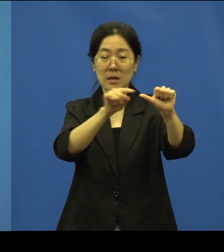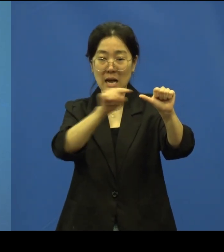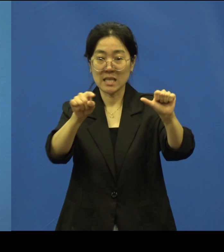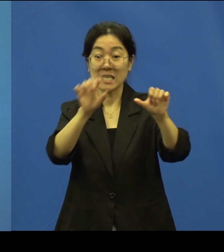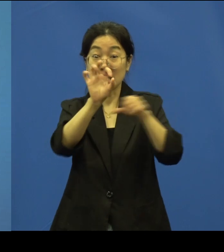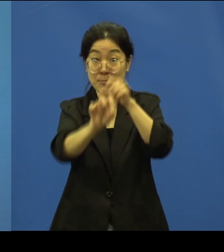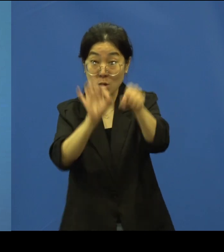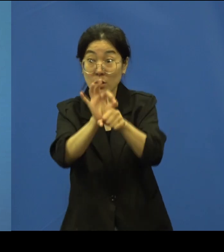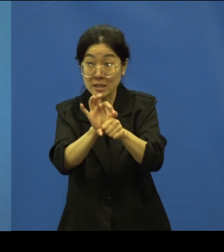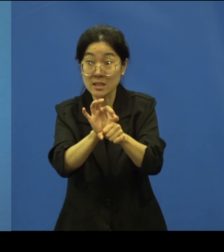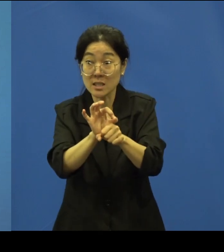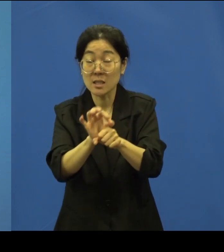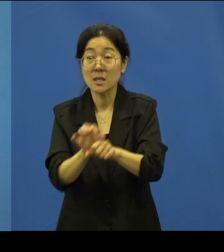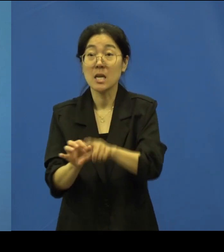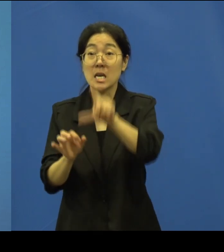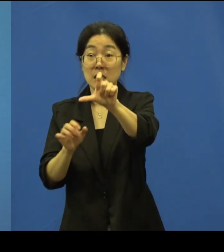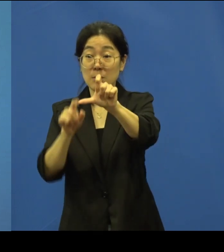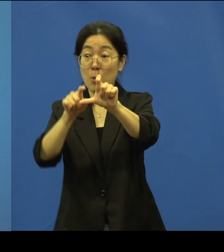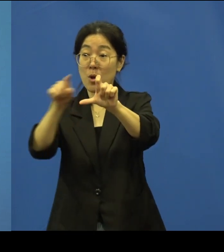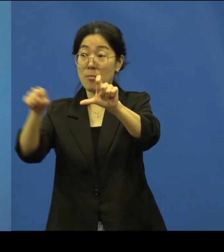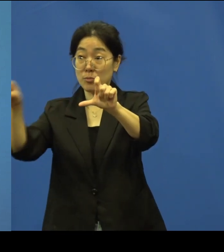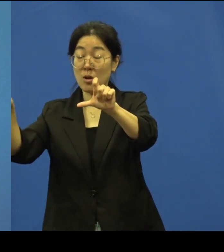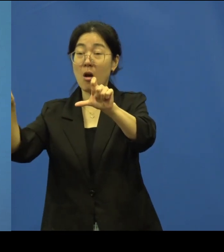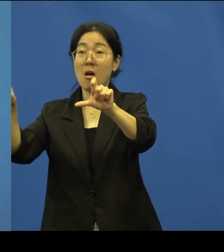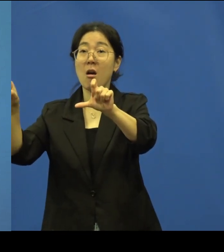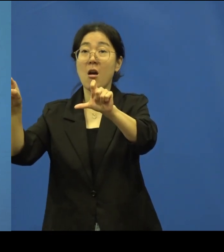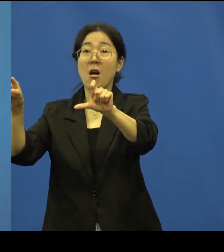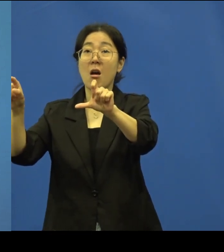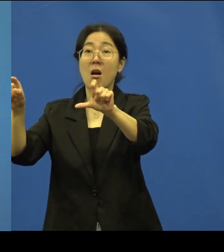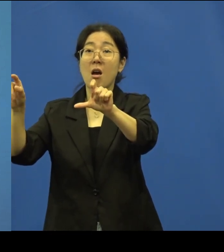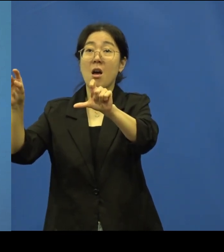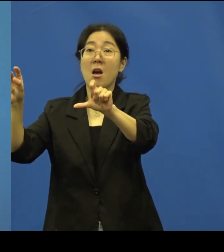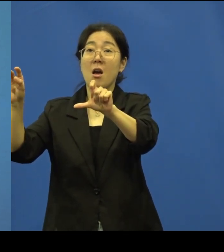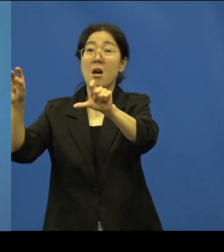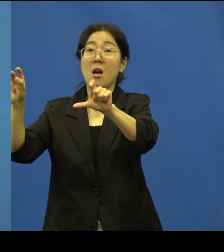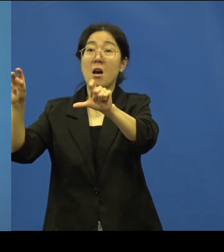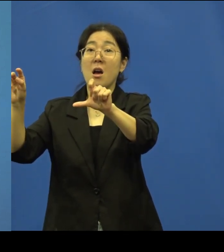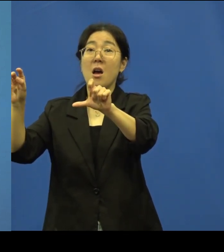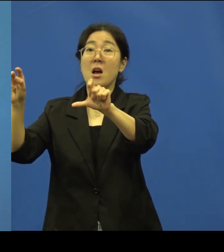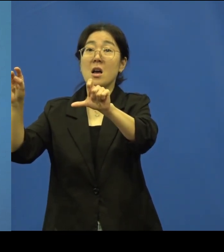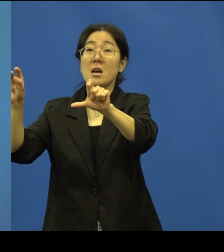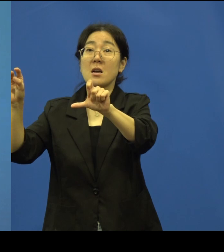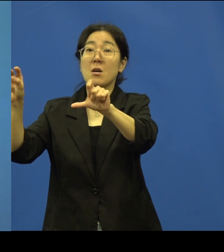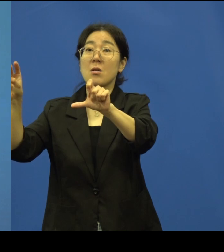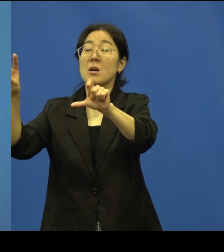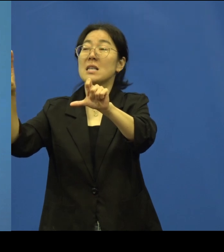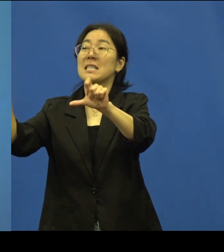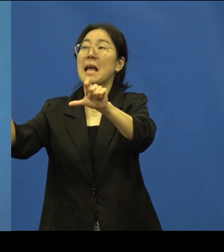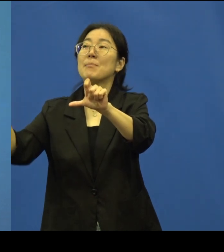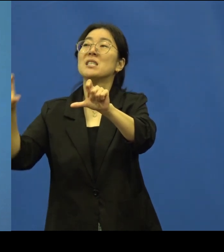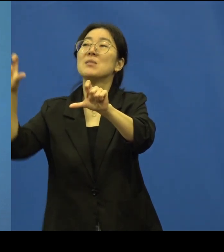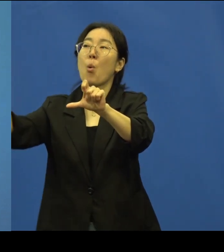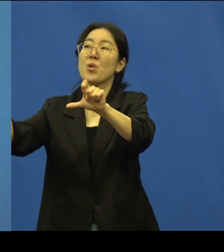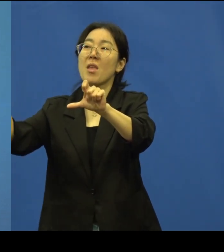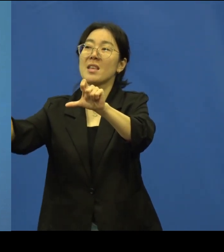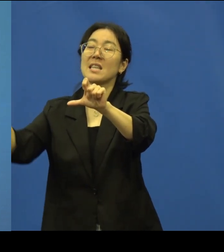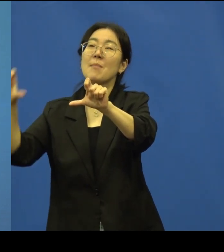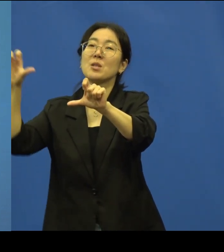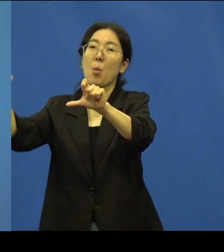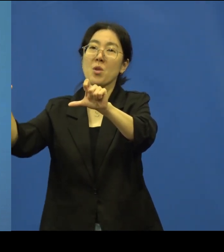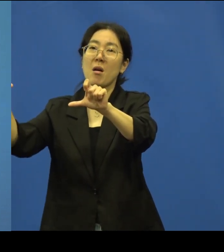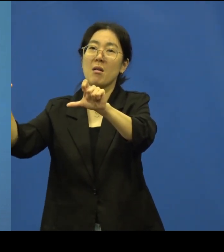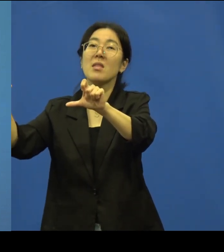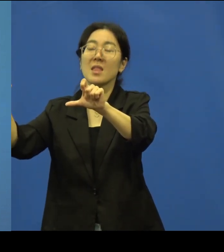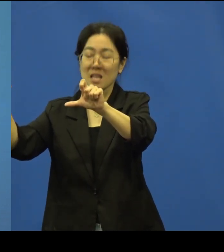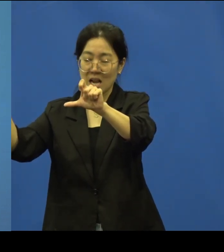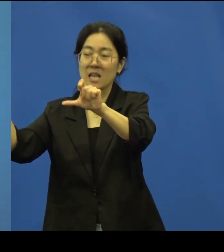평안은 언제까지 주셨다고 뒤에 19절에 나오냐면은 아사왕 15년부터 아사왕 35년까지